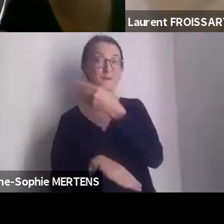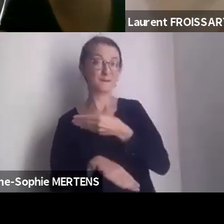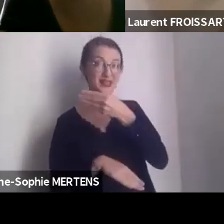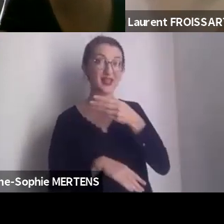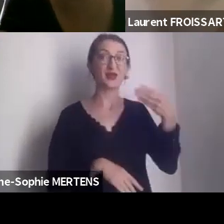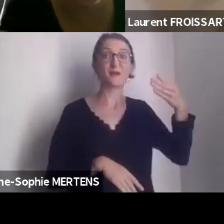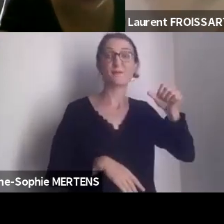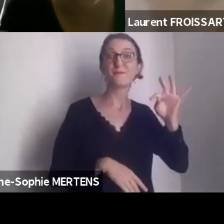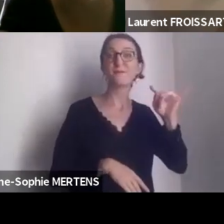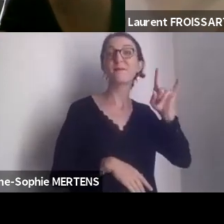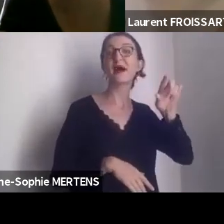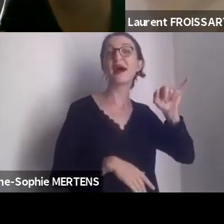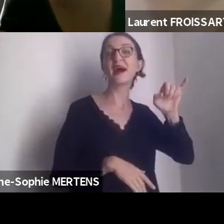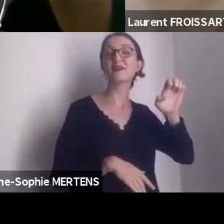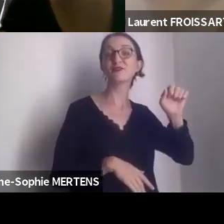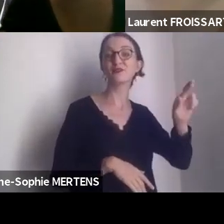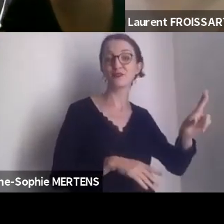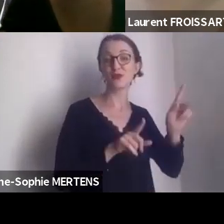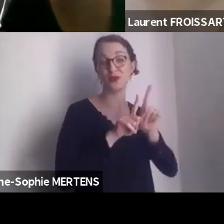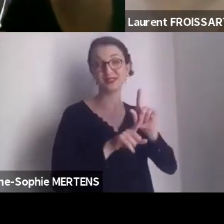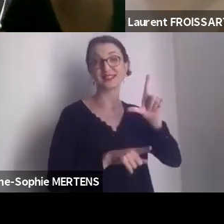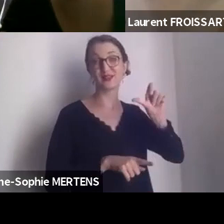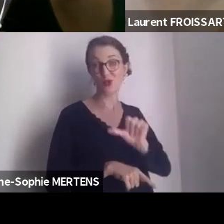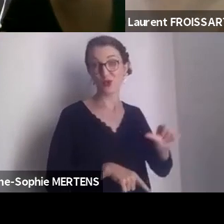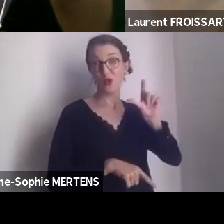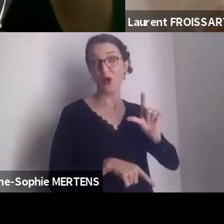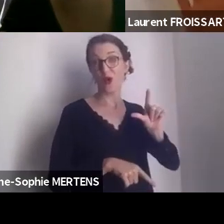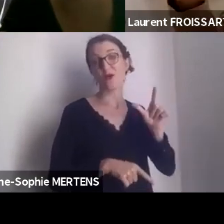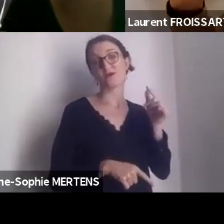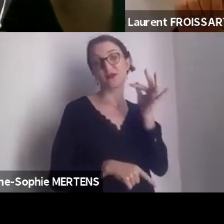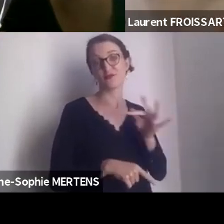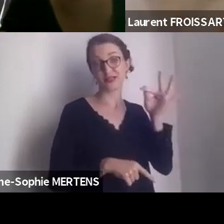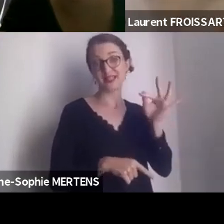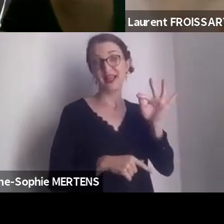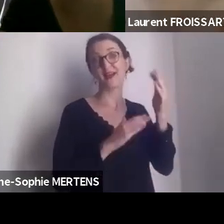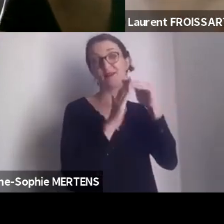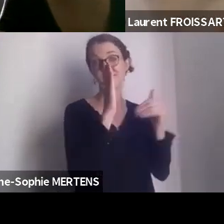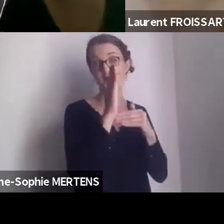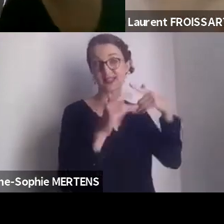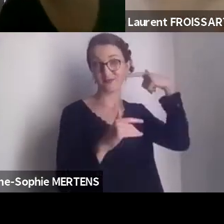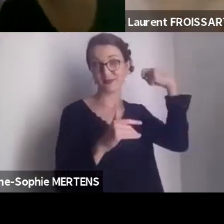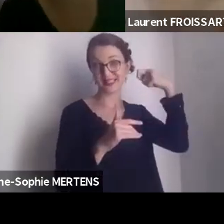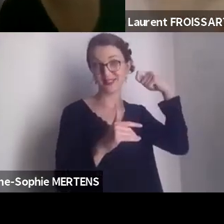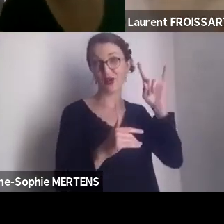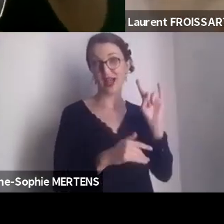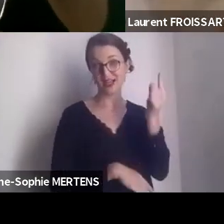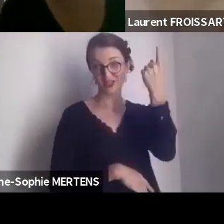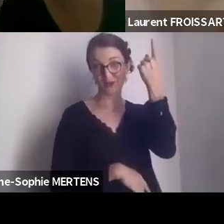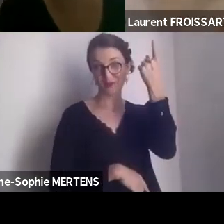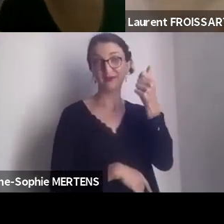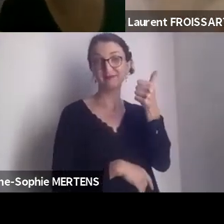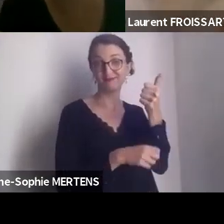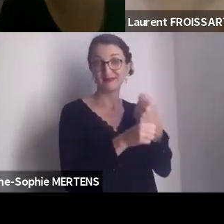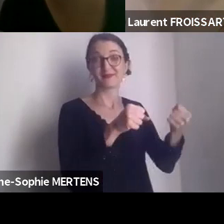se présenter. Et donc, Laurent Froissart, chef d'entreprise, vice-président de HUP, entreprise Bicom. Je laisserai aussi